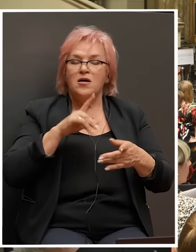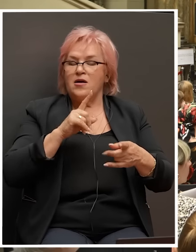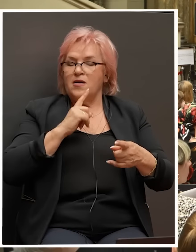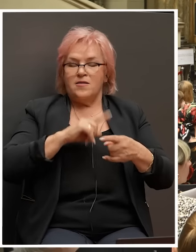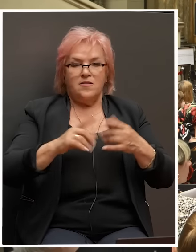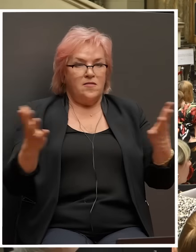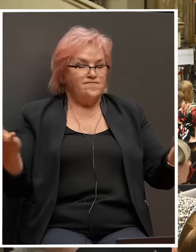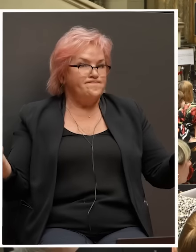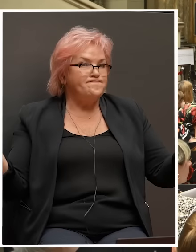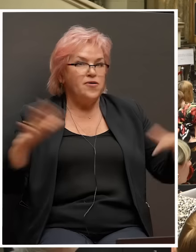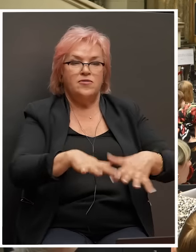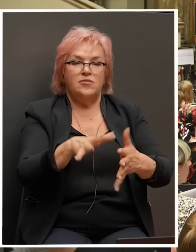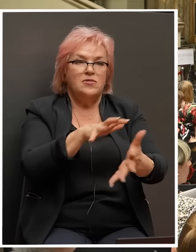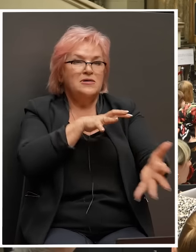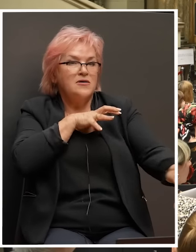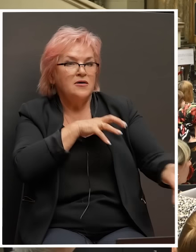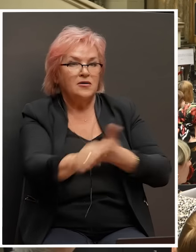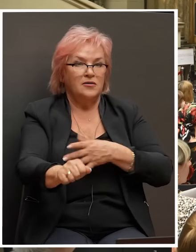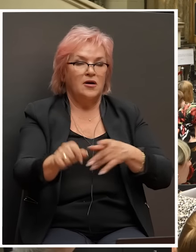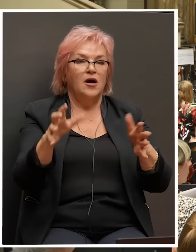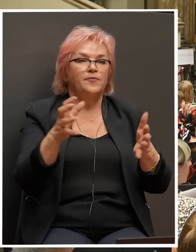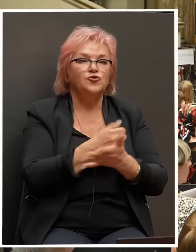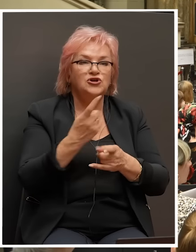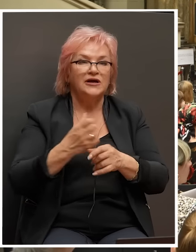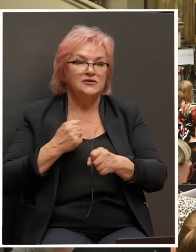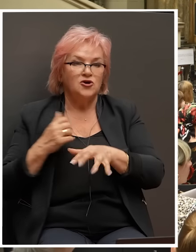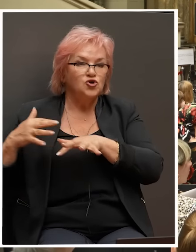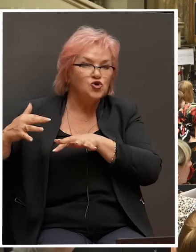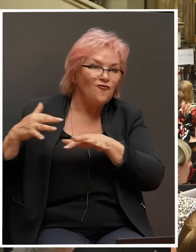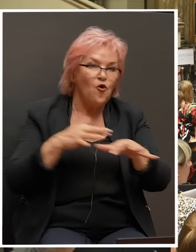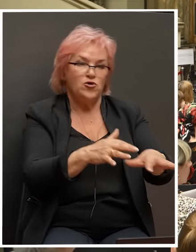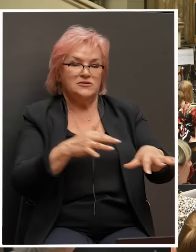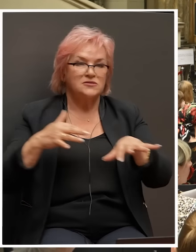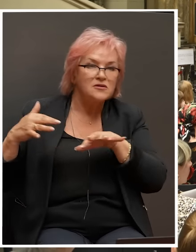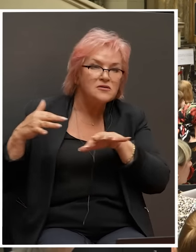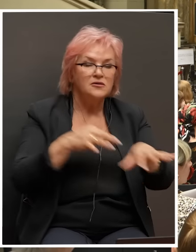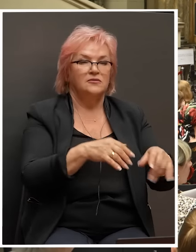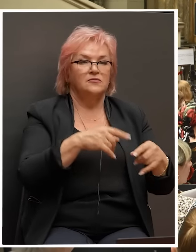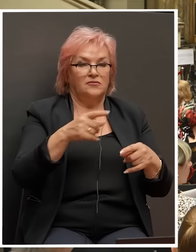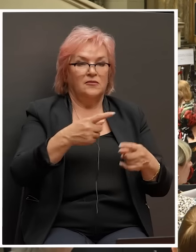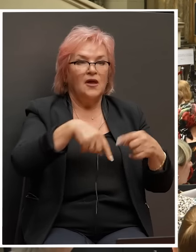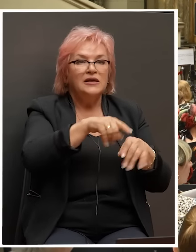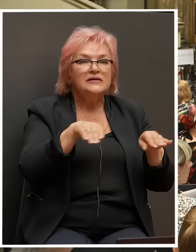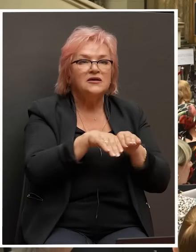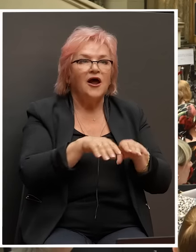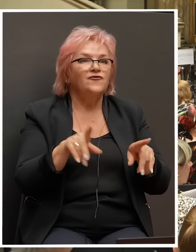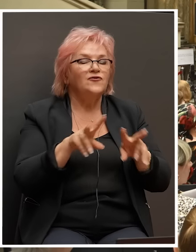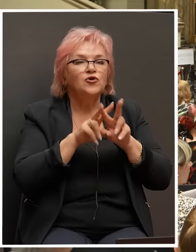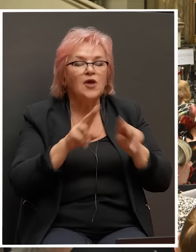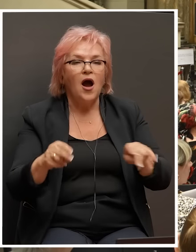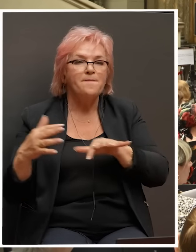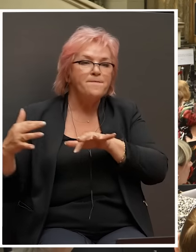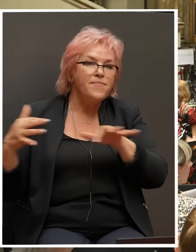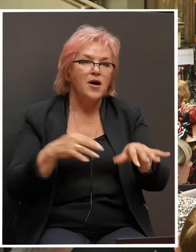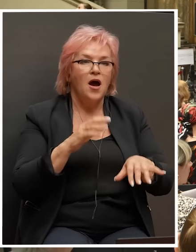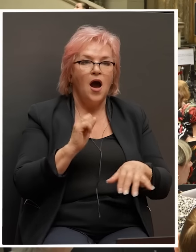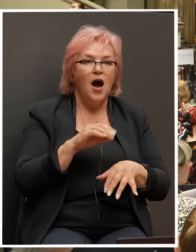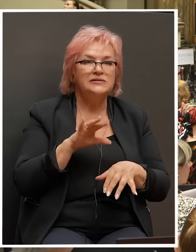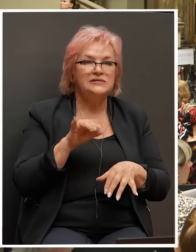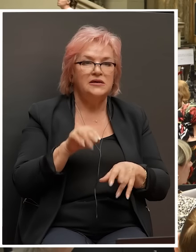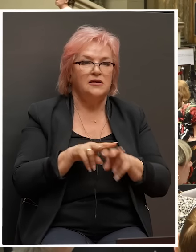разрушают. Да так, что нашествие войск наихристианнейшего из королей современники сравнивают с нашествием войск